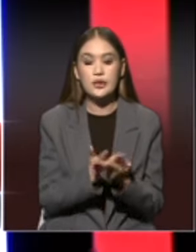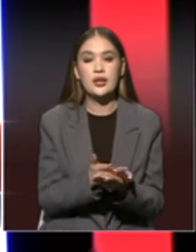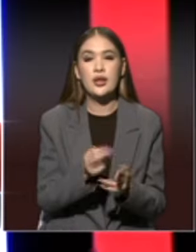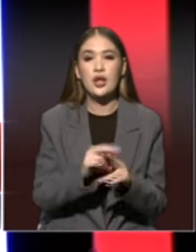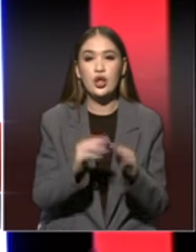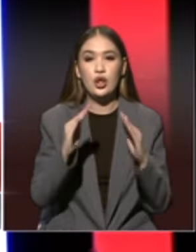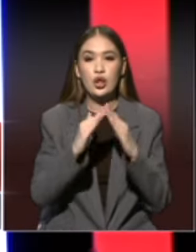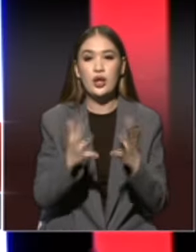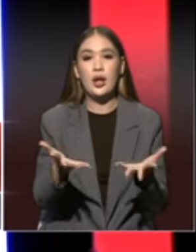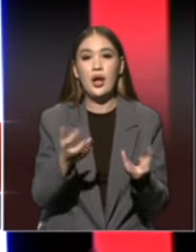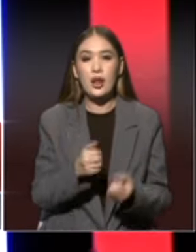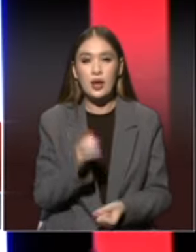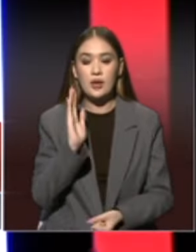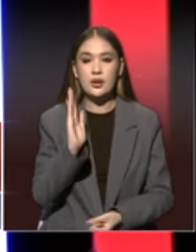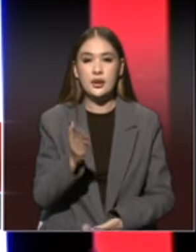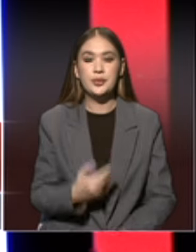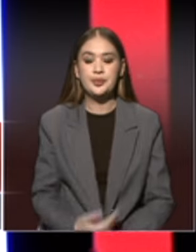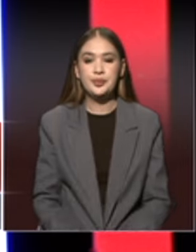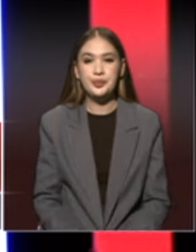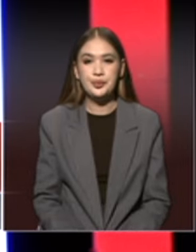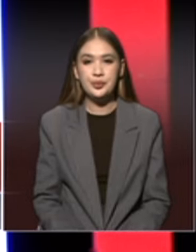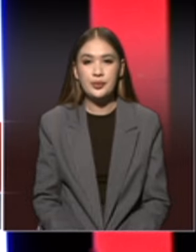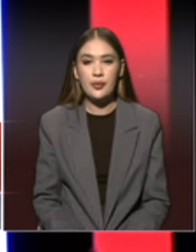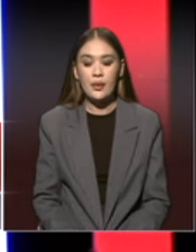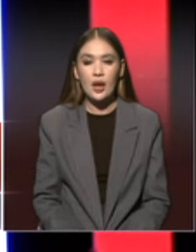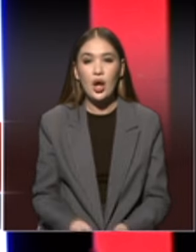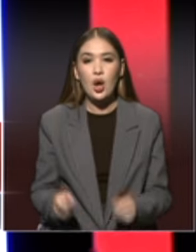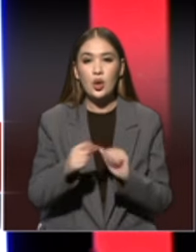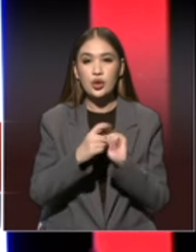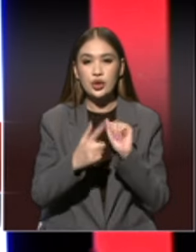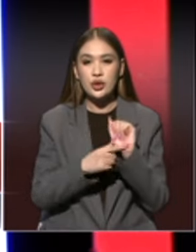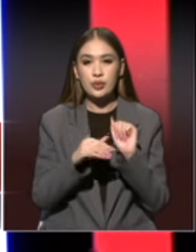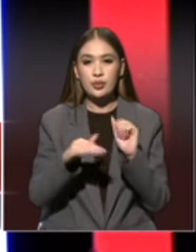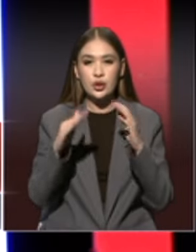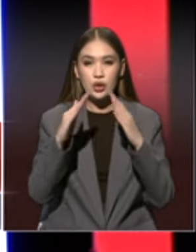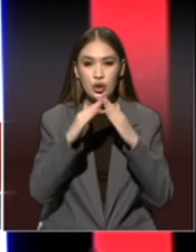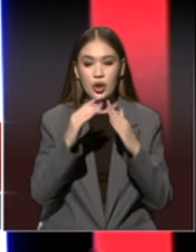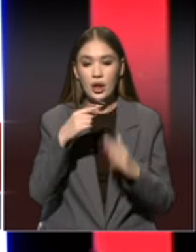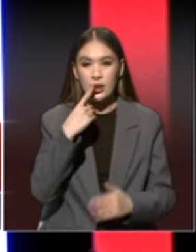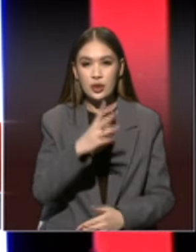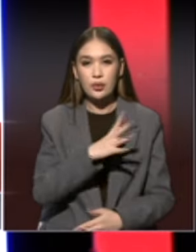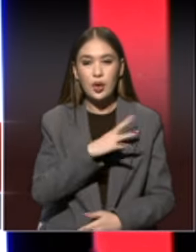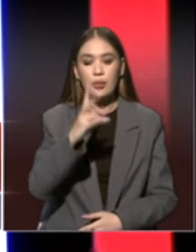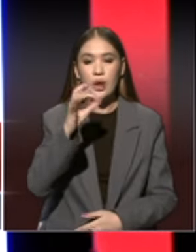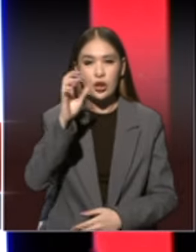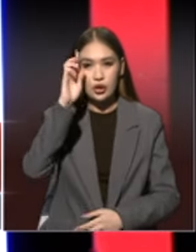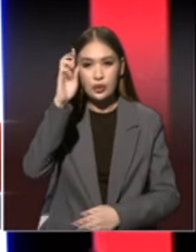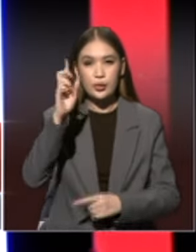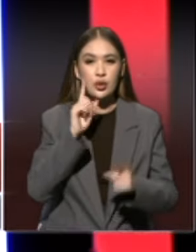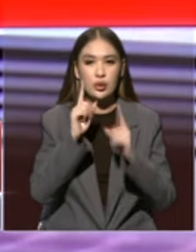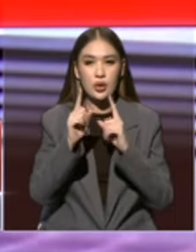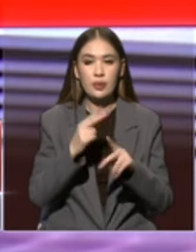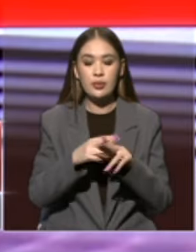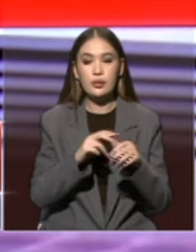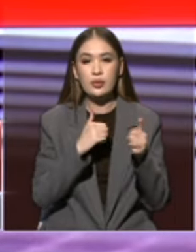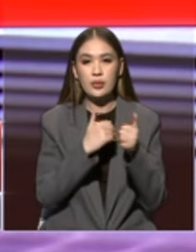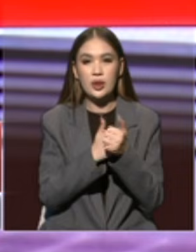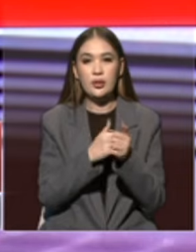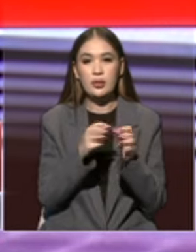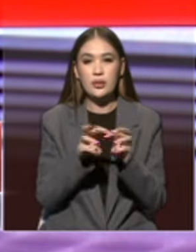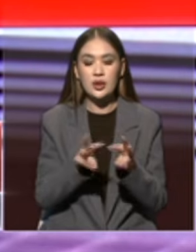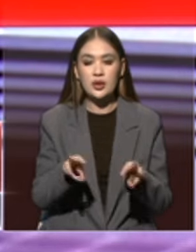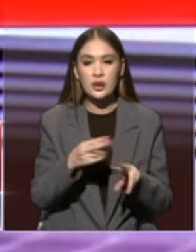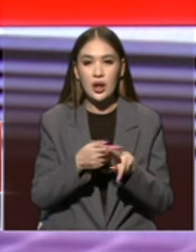алынады нарықтан. 17000 үй деп айттыңыз. Бірақ алдыңғы күні үкіметтің отырысында премьер-министрдің орынбасары Қанат